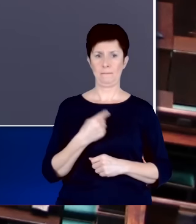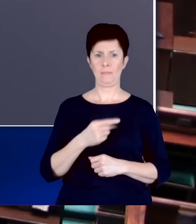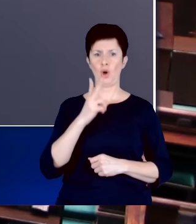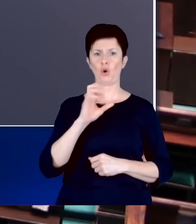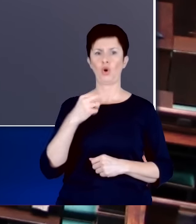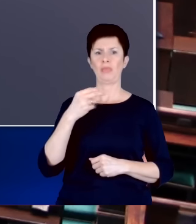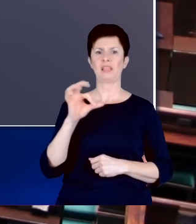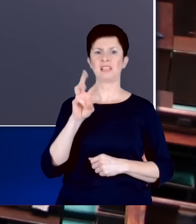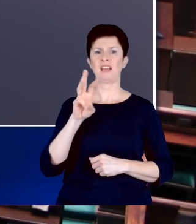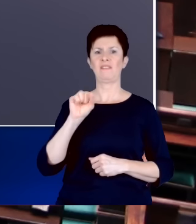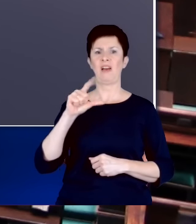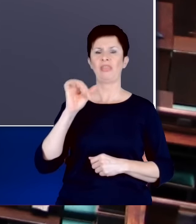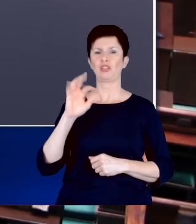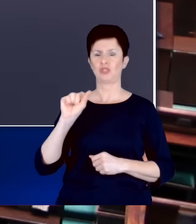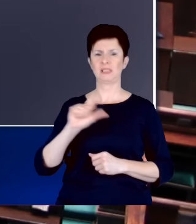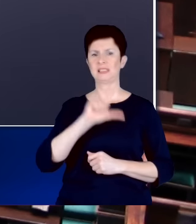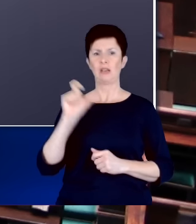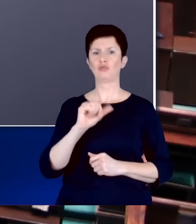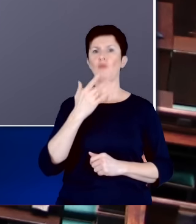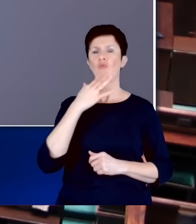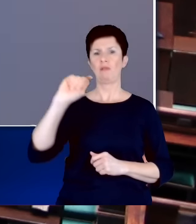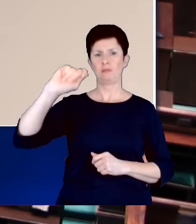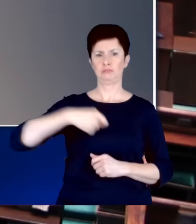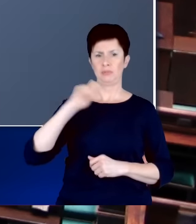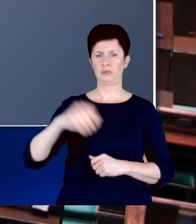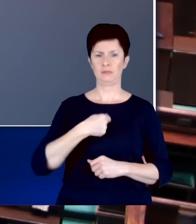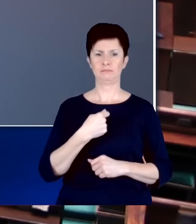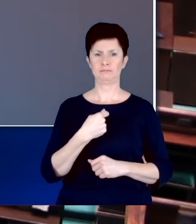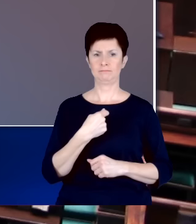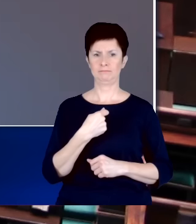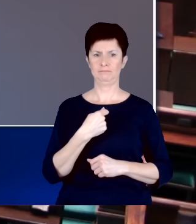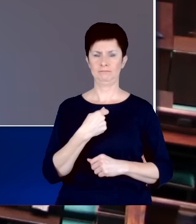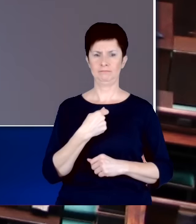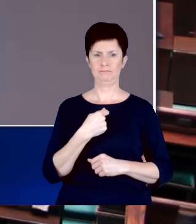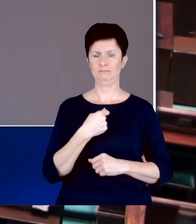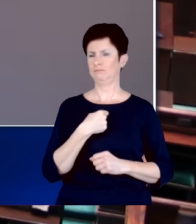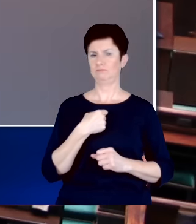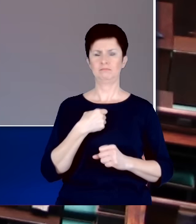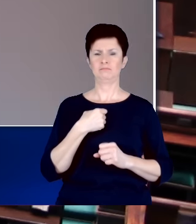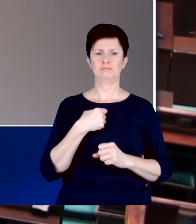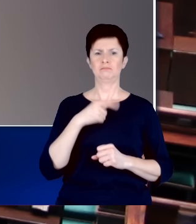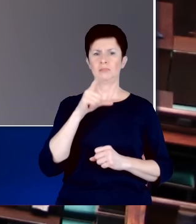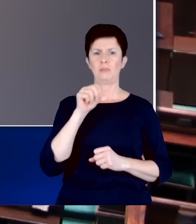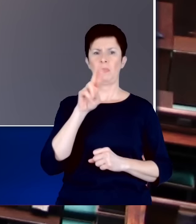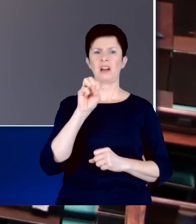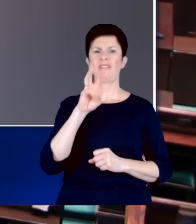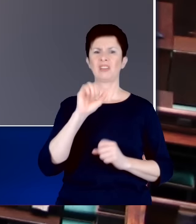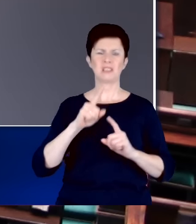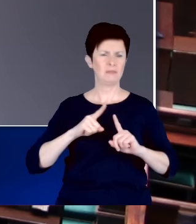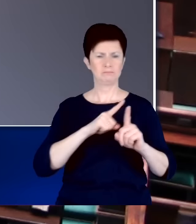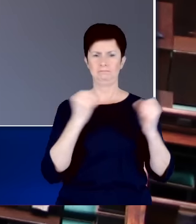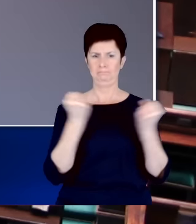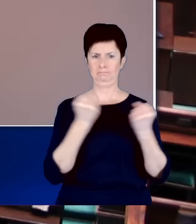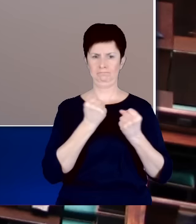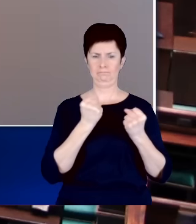nazywani cały czas i codziennie far right, skrajni prawicowcy, absolutnie far right, skrajni